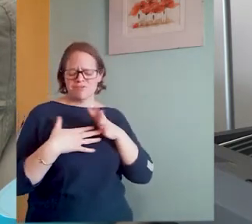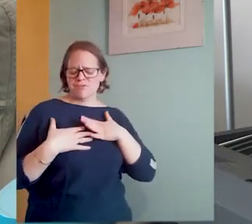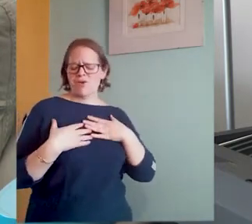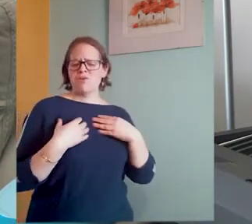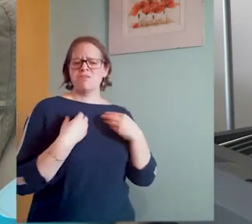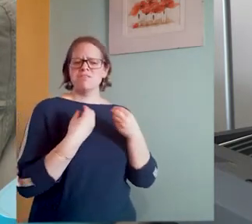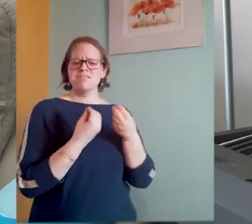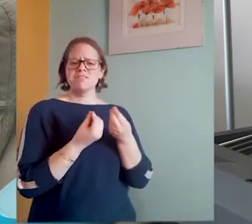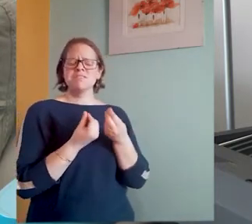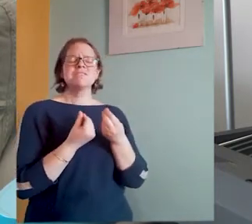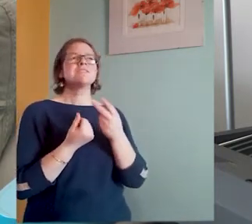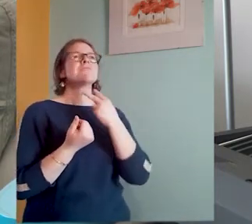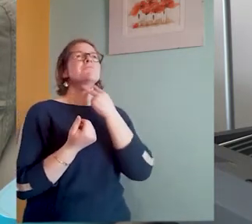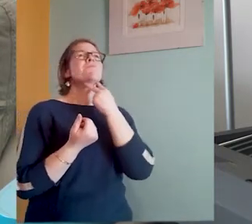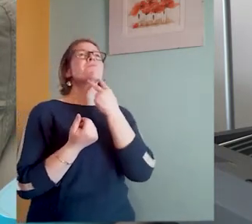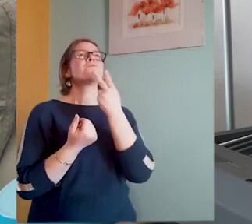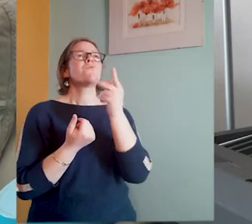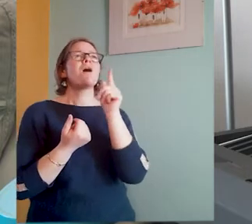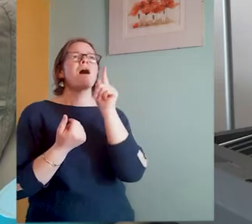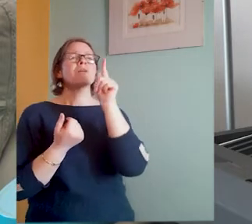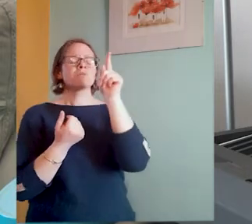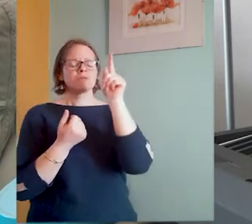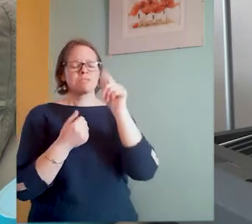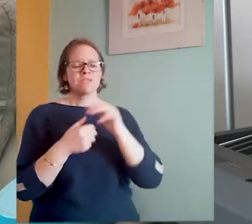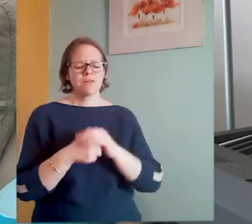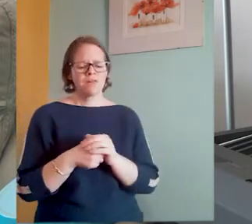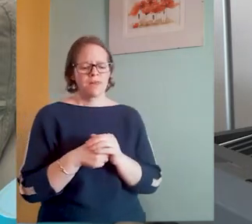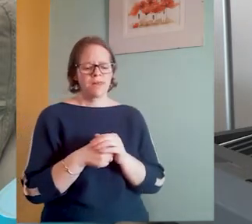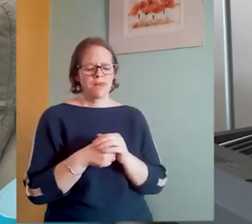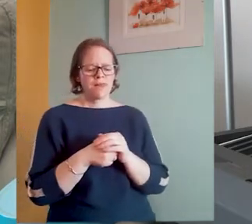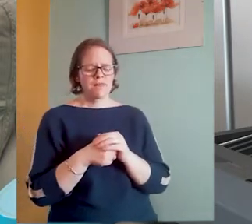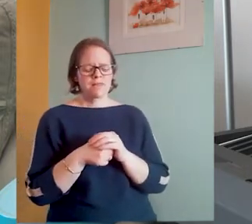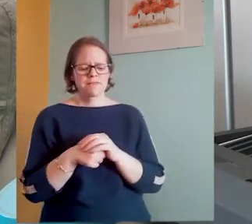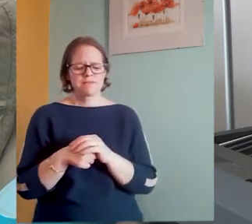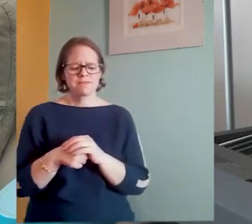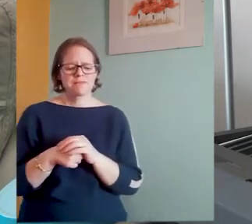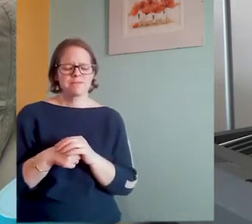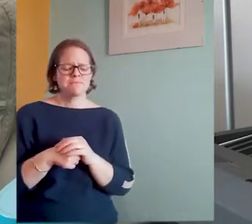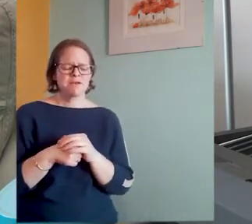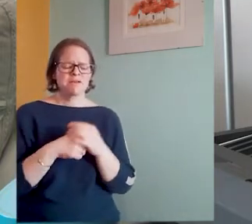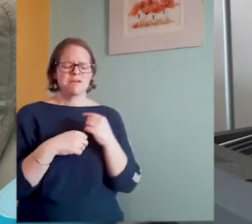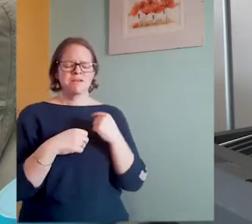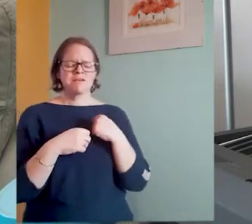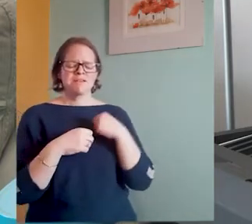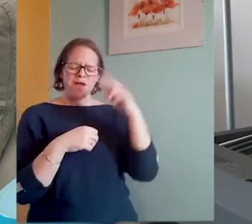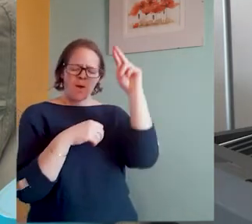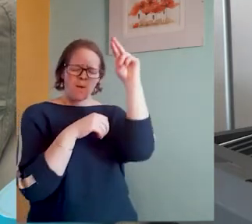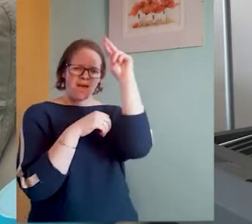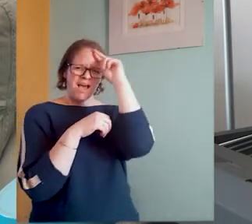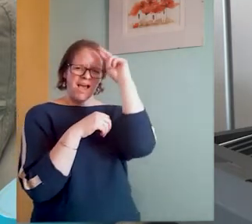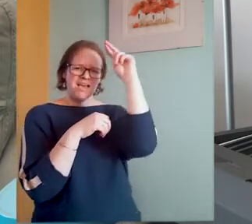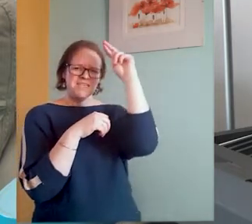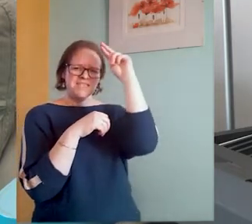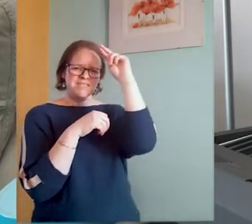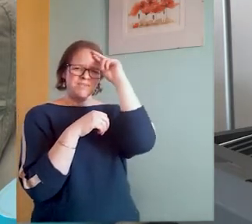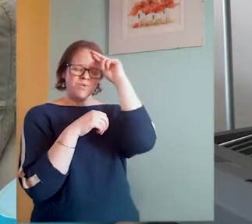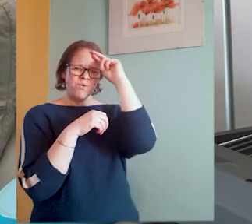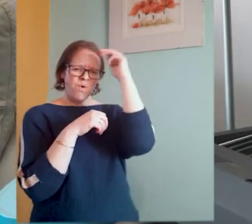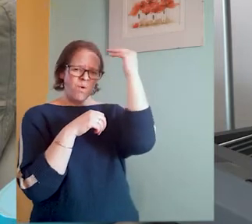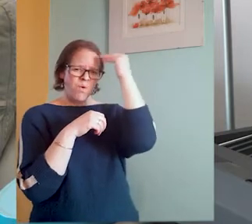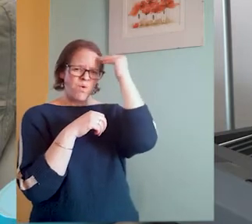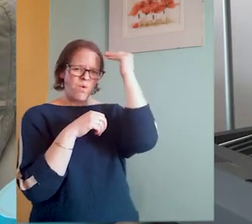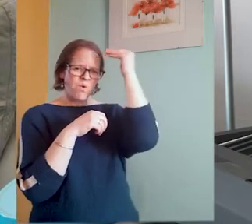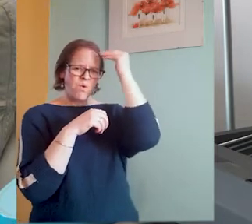ne permets pas que ma raison viennent déformer ce que tu as à me dire ce